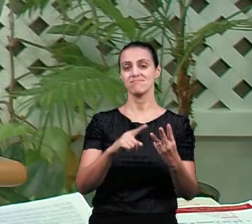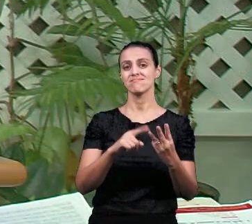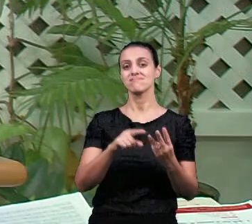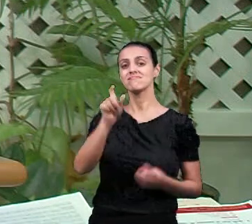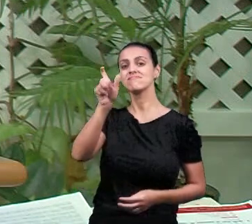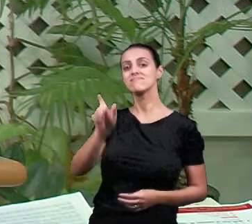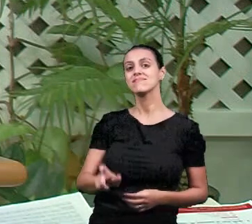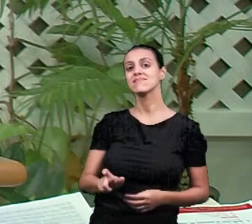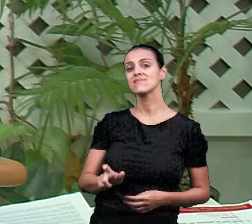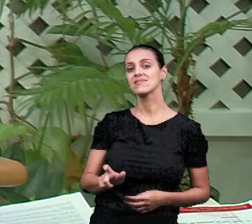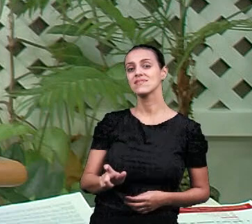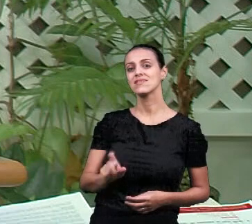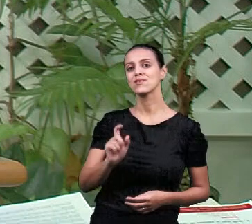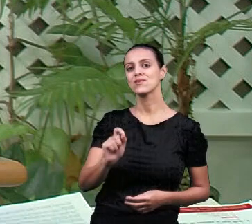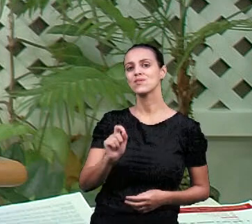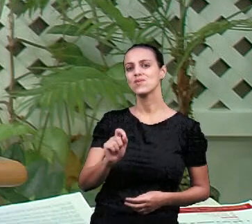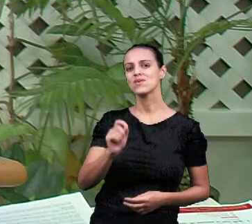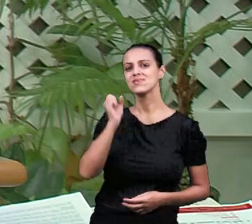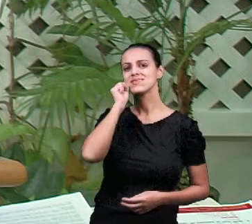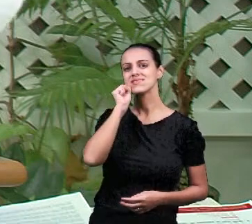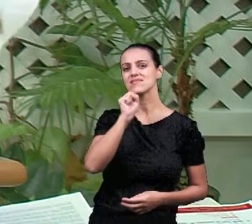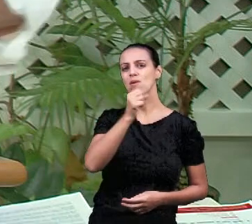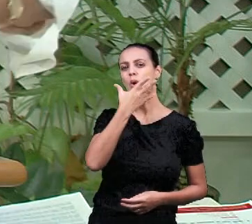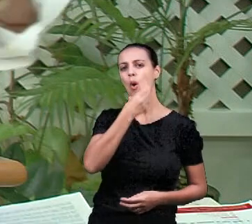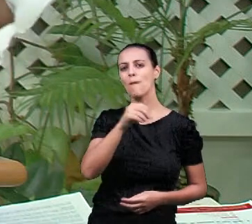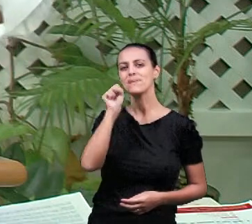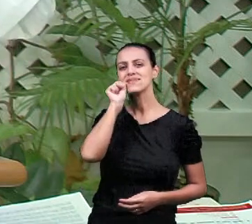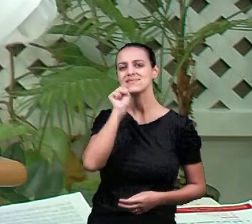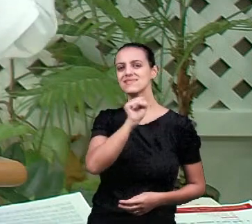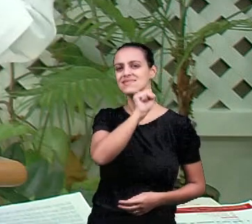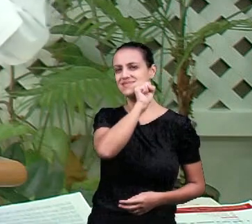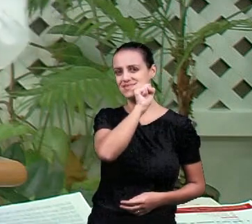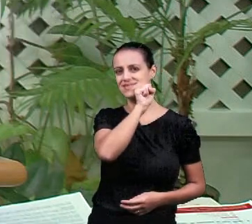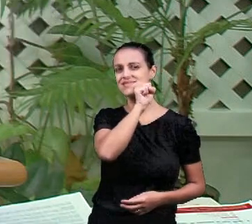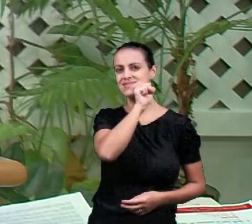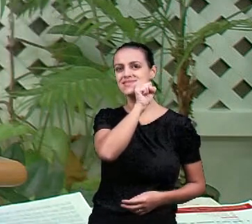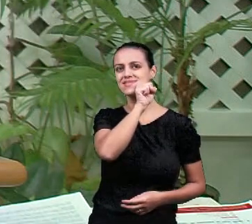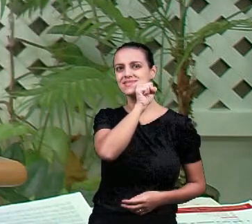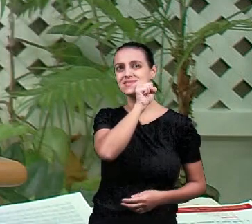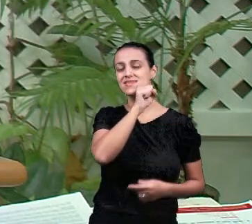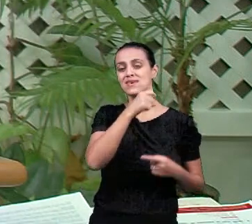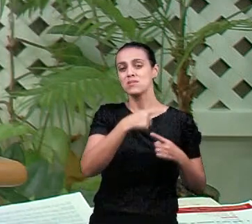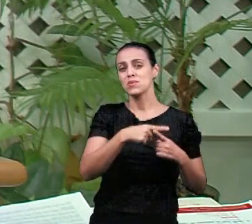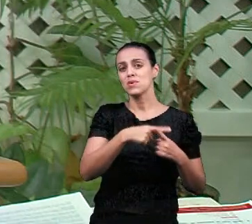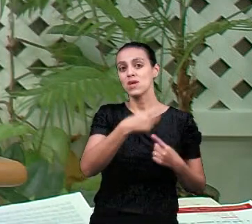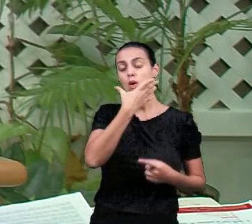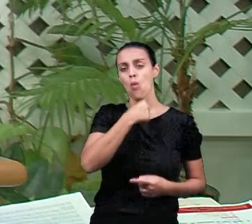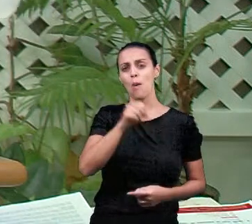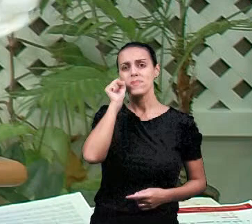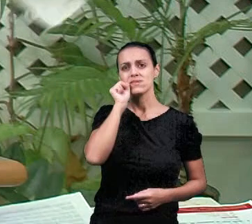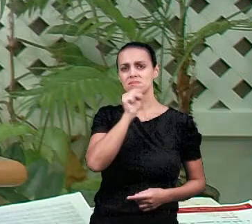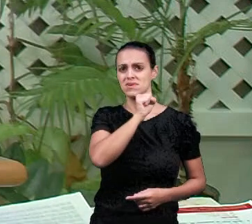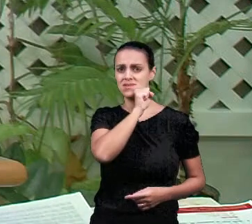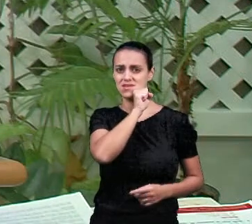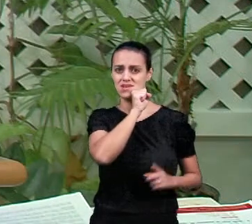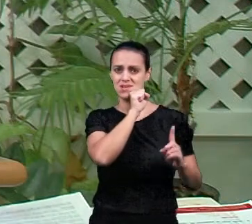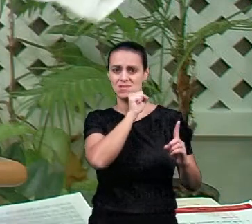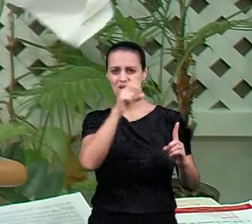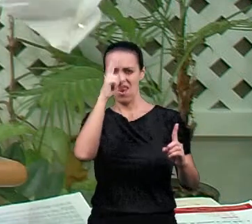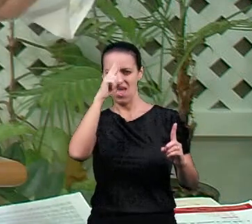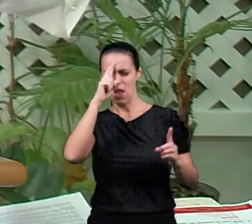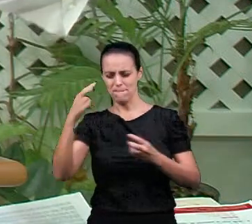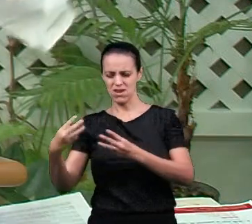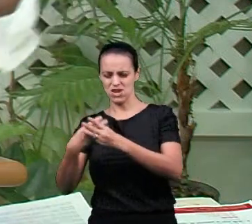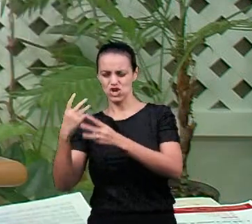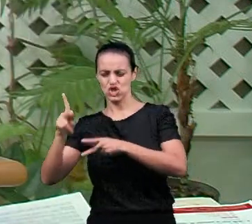figure du Samaritain. Pourquoi? Parce que le Samaritain était rejeté par les Juifs. Il